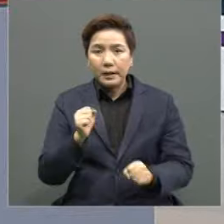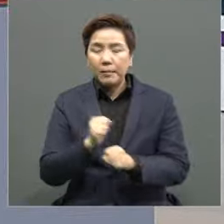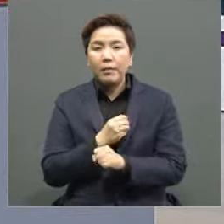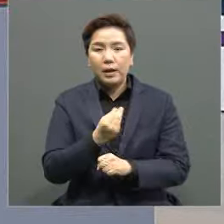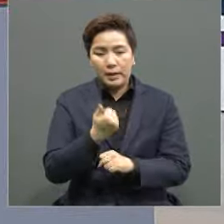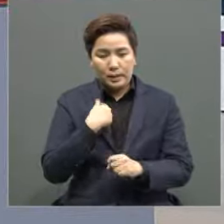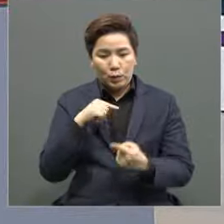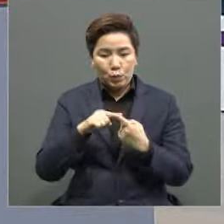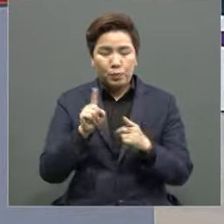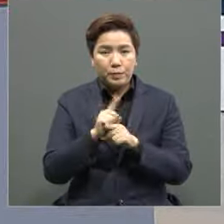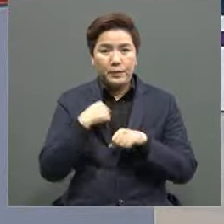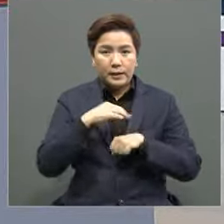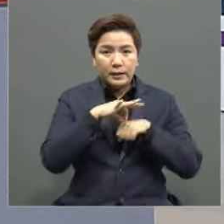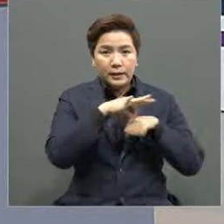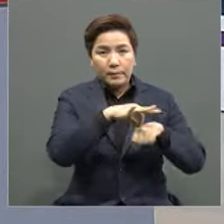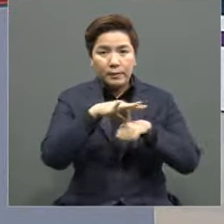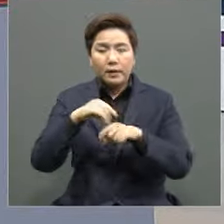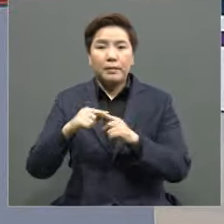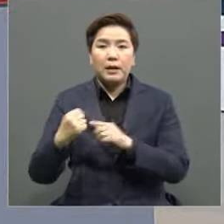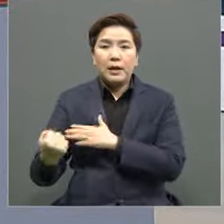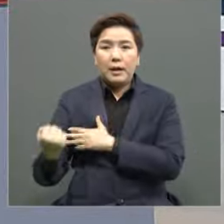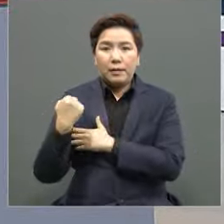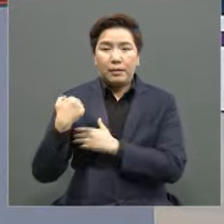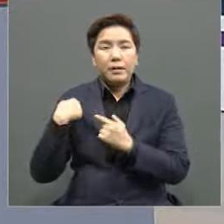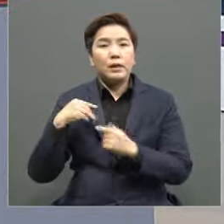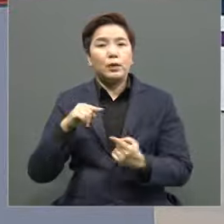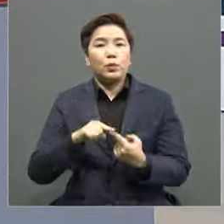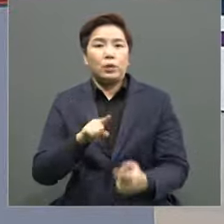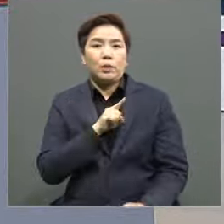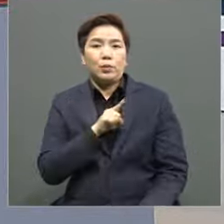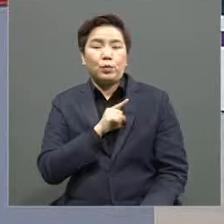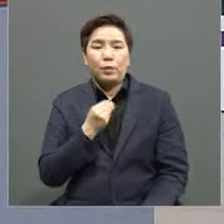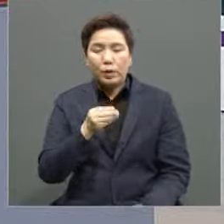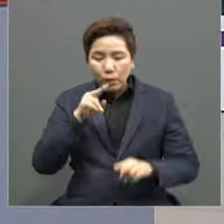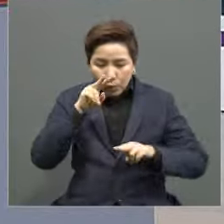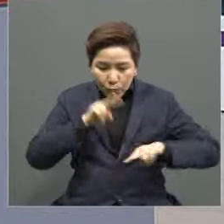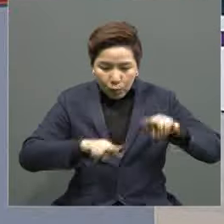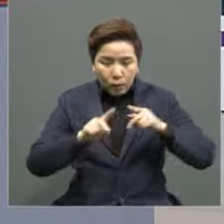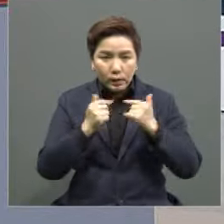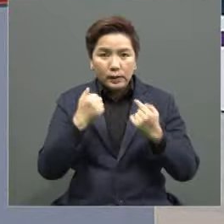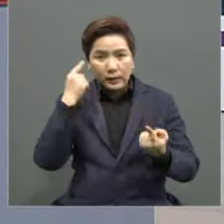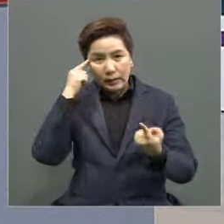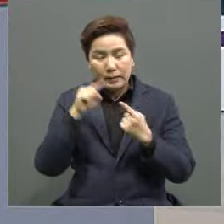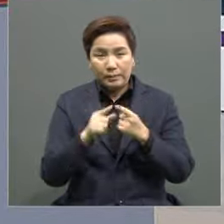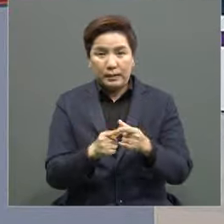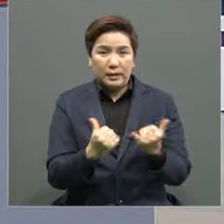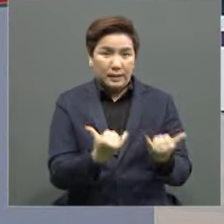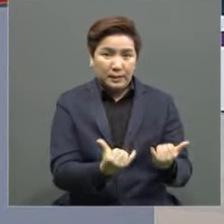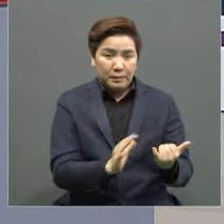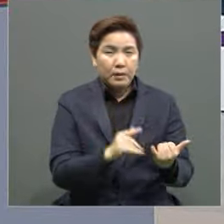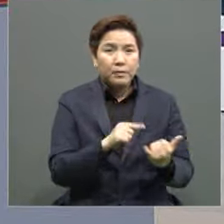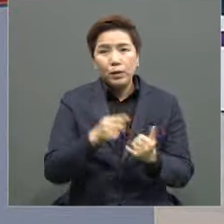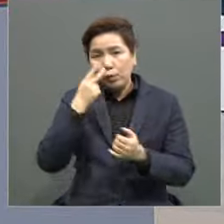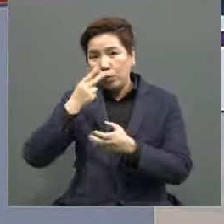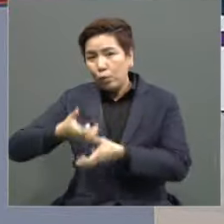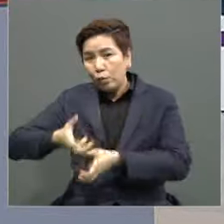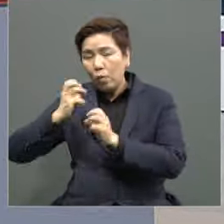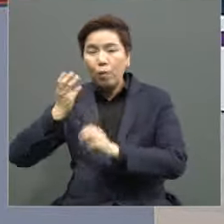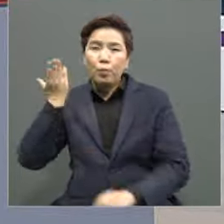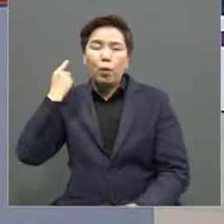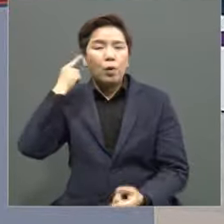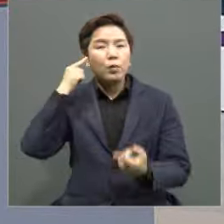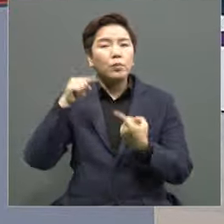แต่งตั้งอย่างจะเรตํารวจก็มีอำนาจหน้าที่ในการรับผิดชอบเรื่องนี้ตรวจสอบด้วยนะคะก็ไม่เฉพาะคดีนี้นะย้อนกลับไปเ